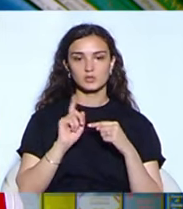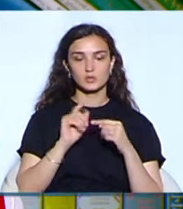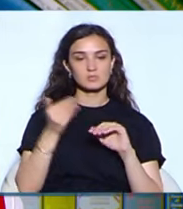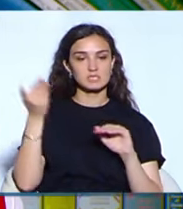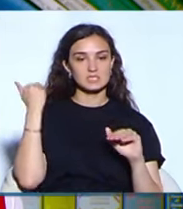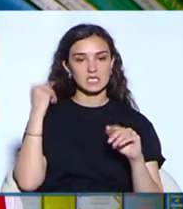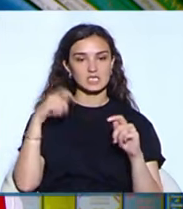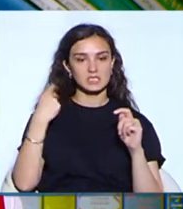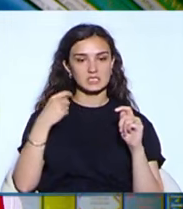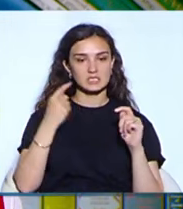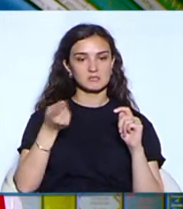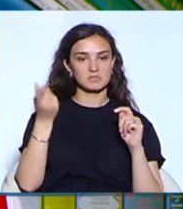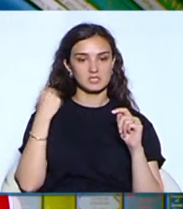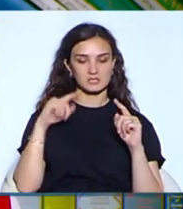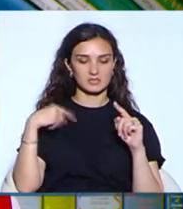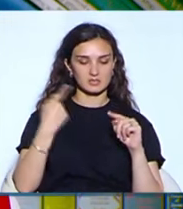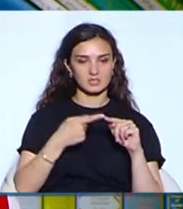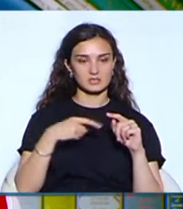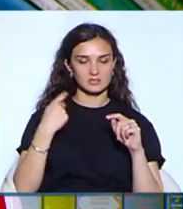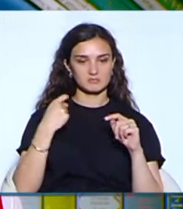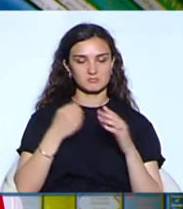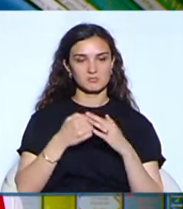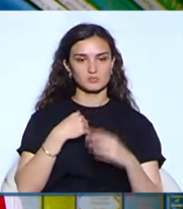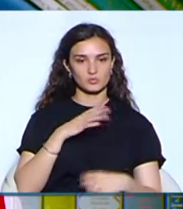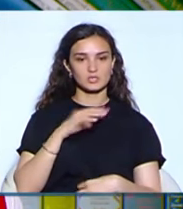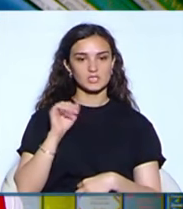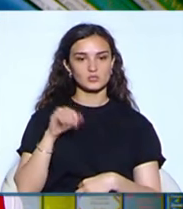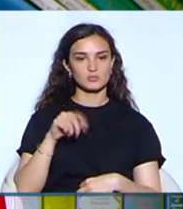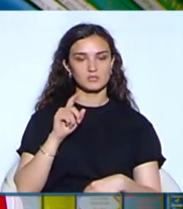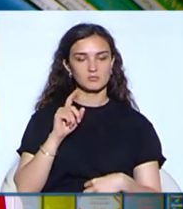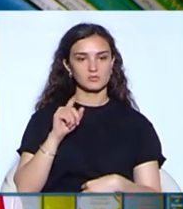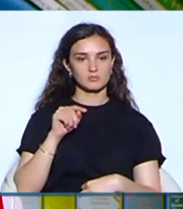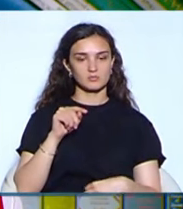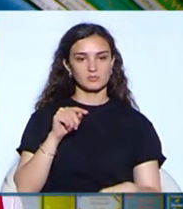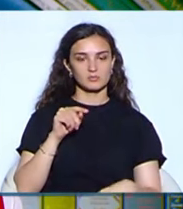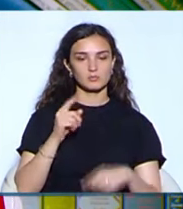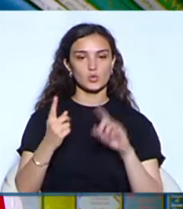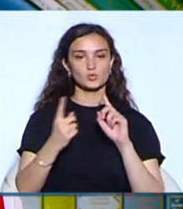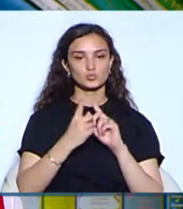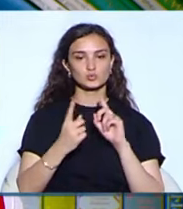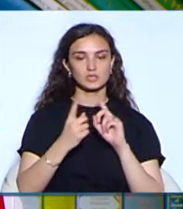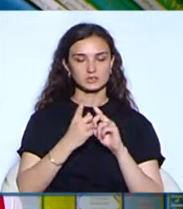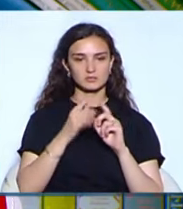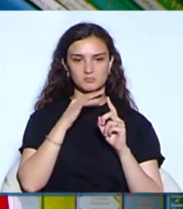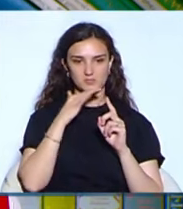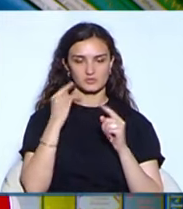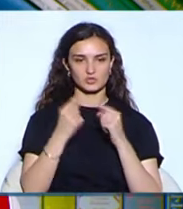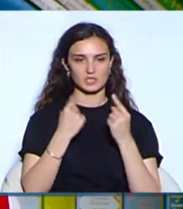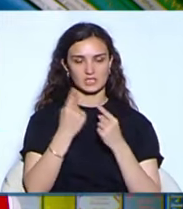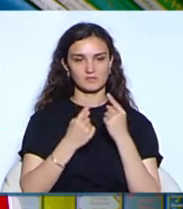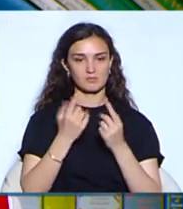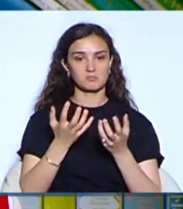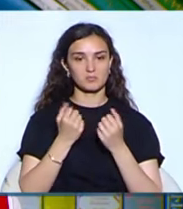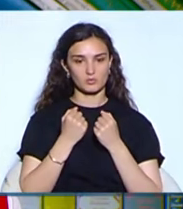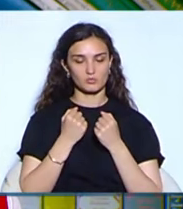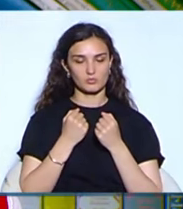წინა გადაცემიდან ამ გადაცემამდე მე მაგალითად მქონდა საშუალება რომ კონსულტაციის ფარგლებში ძალიან ბევრი ისეთი შეკითხვა